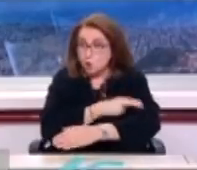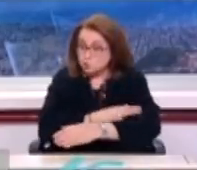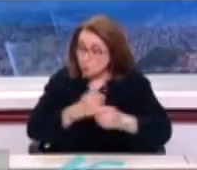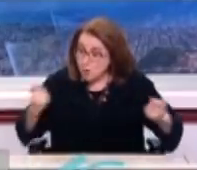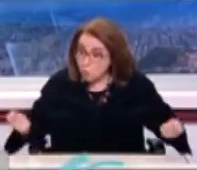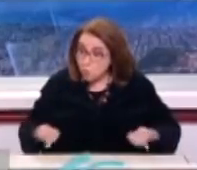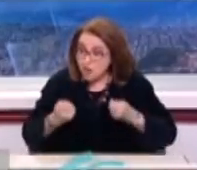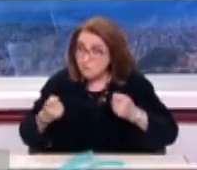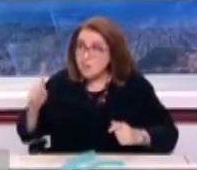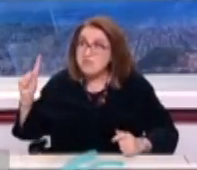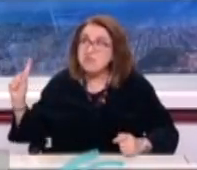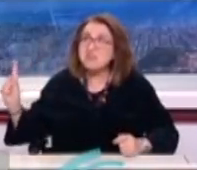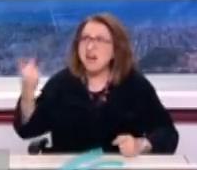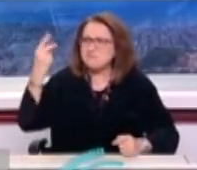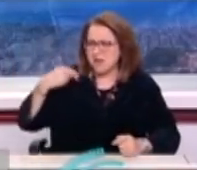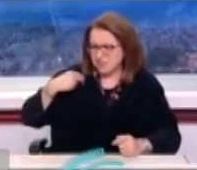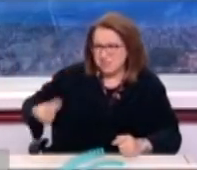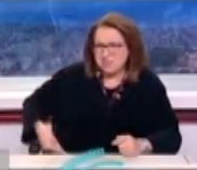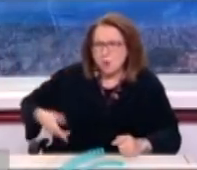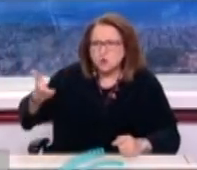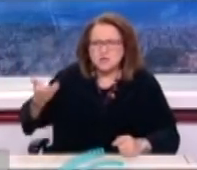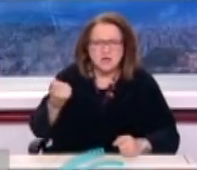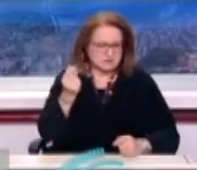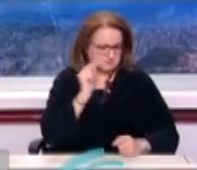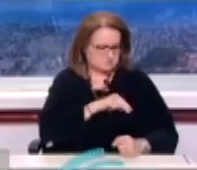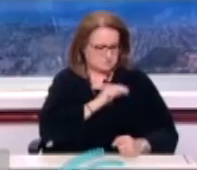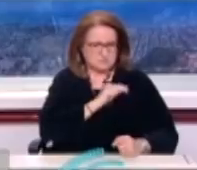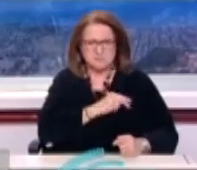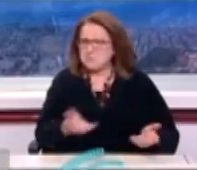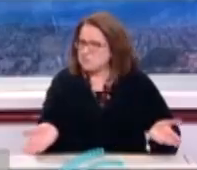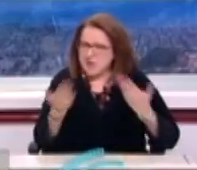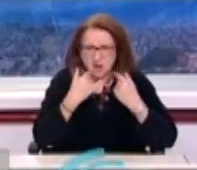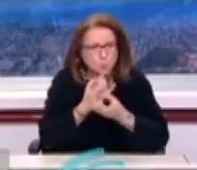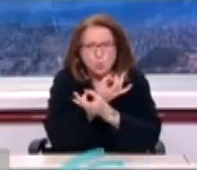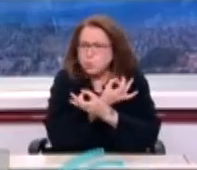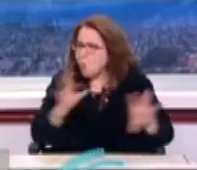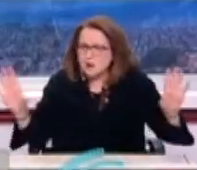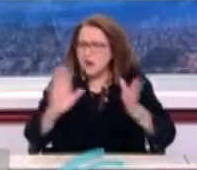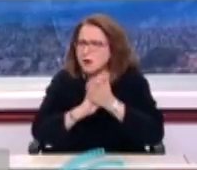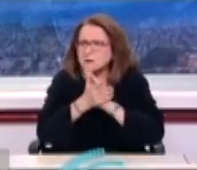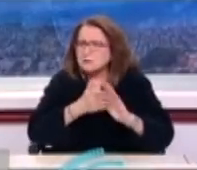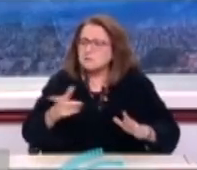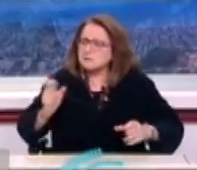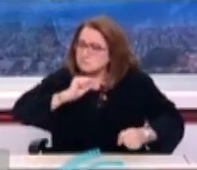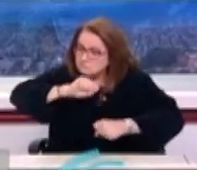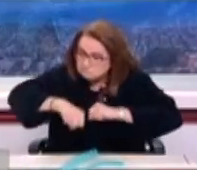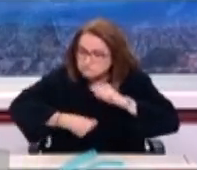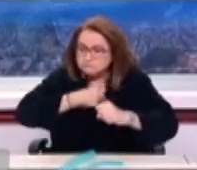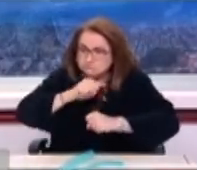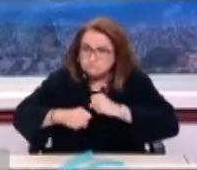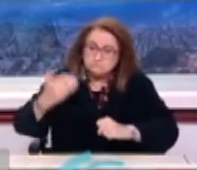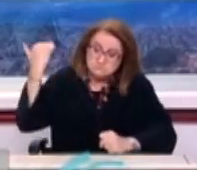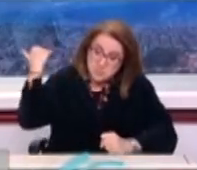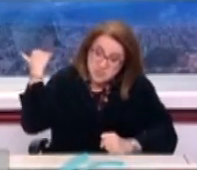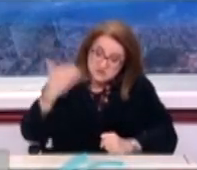δουλειά, αφιλοκερδώς και δωρεάν στους Έλληνες πολίτες, και οι γιατροί, οι Έλληνες, με αυτοθυσία υπηρετούν τον